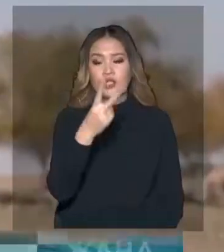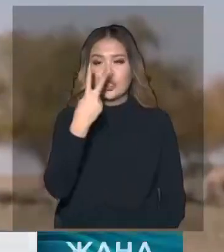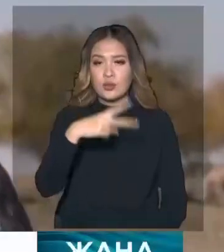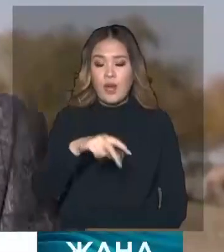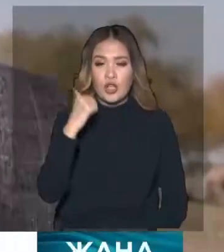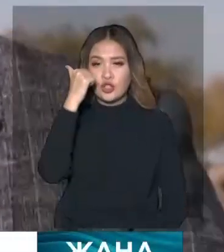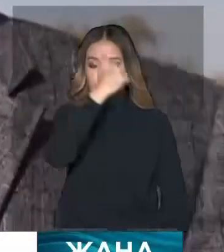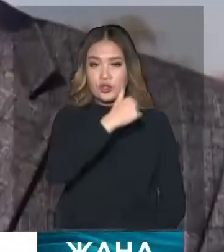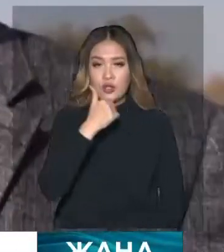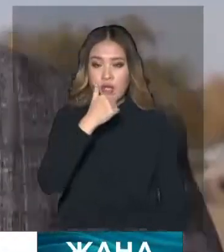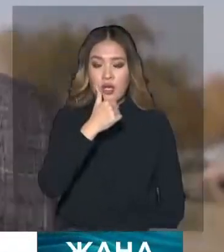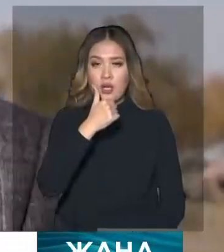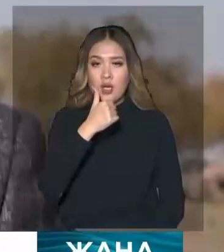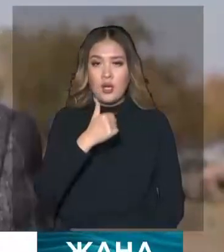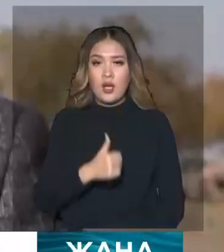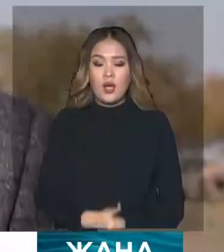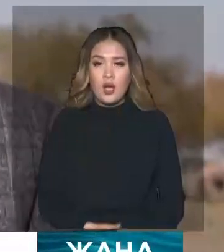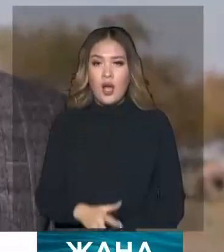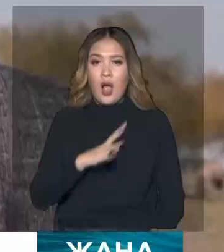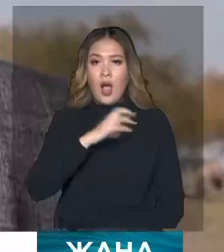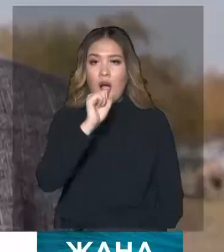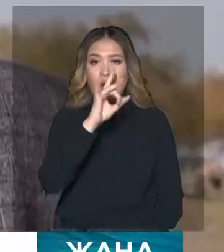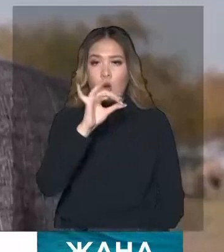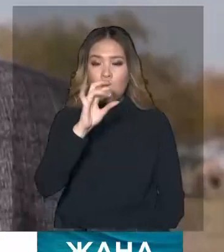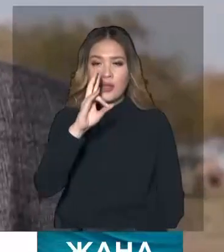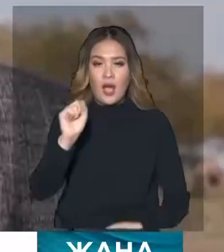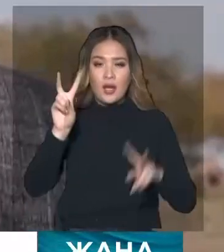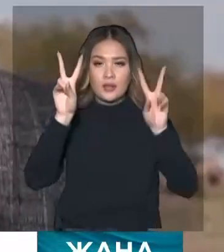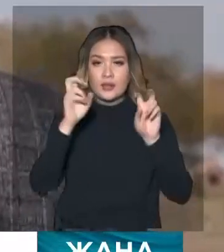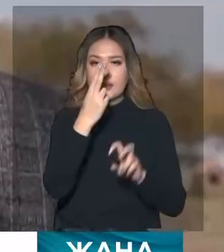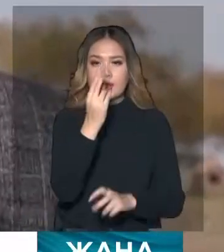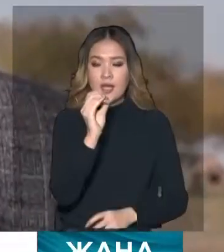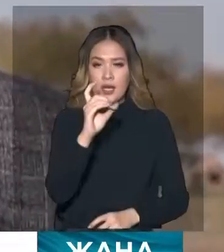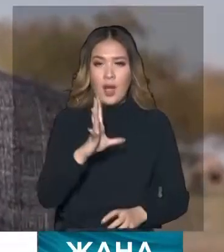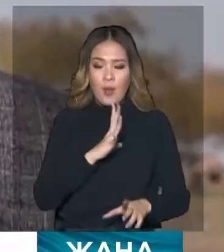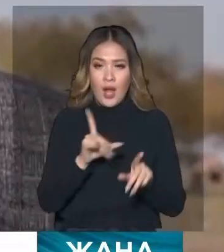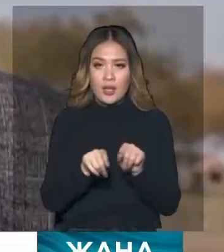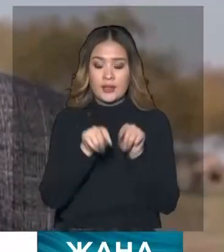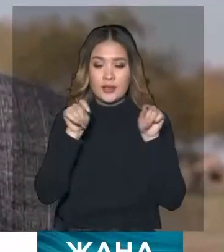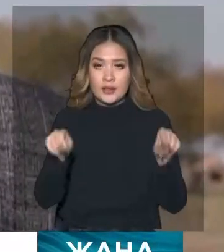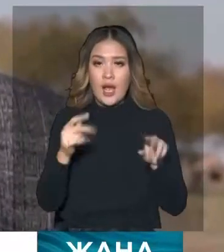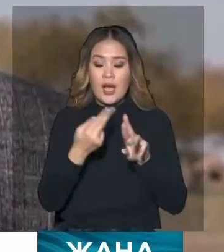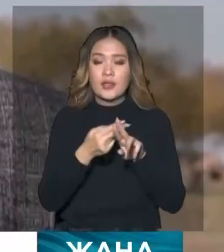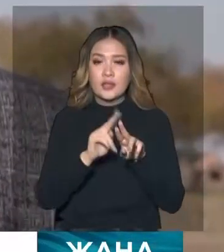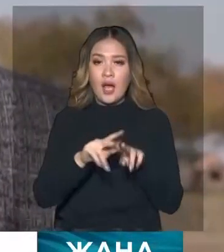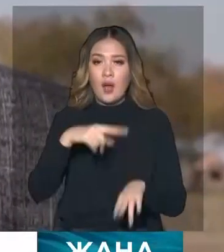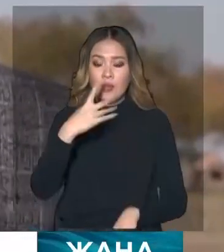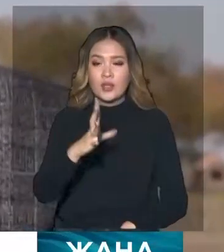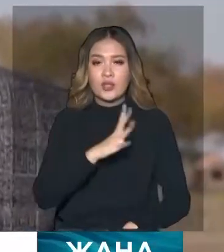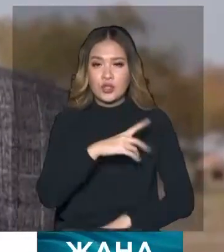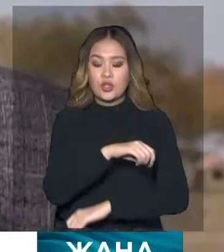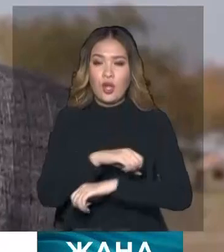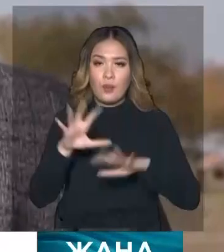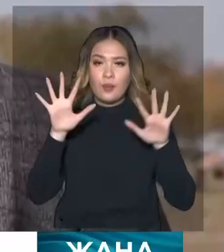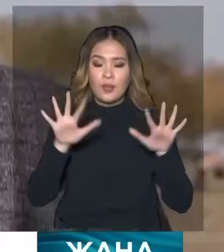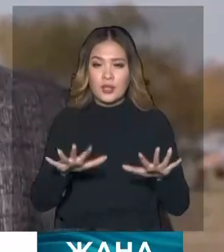2020 жылы Аруана деген қайта өңдеу цехын ашқанбыз. Бұл жерде жаңағы айтылмыз ғой, территориямыздың